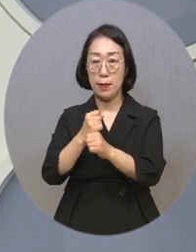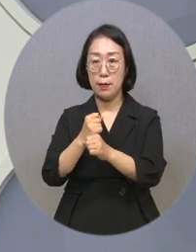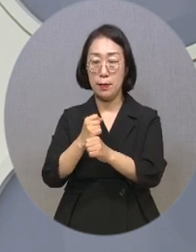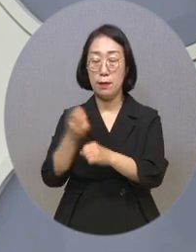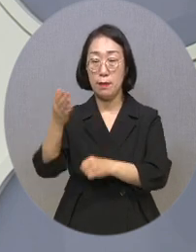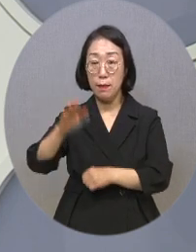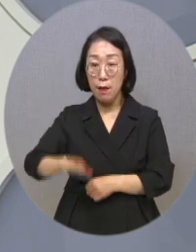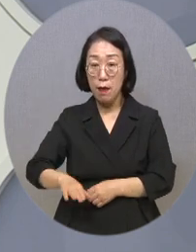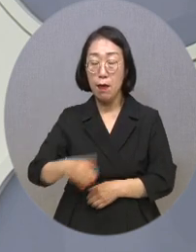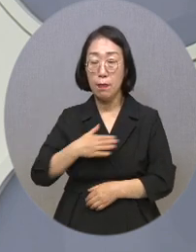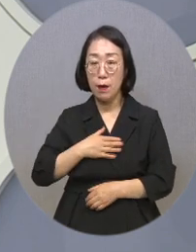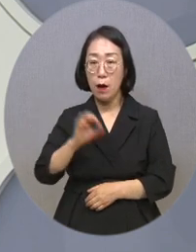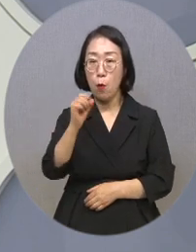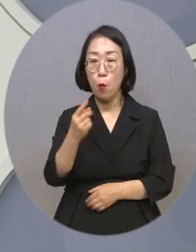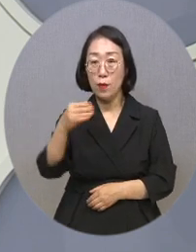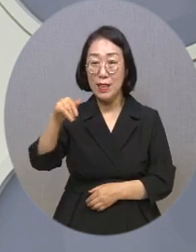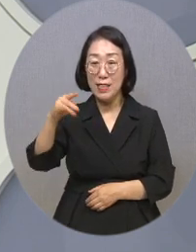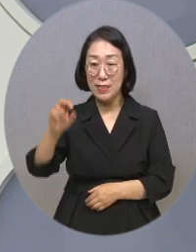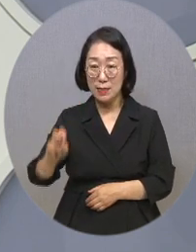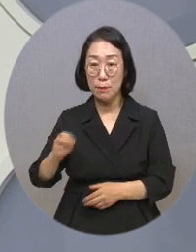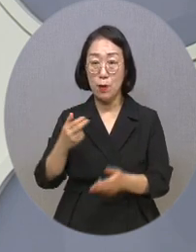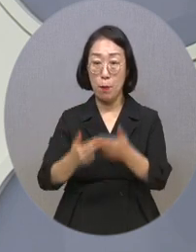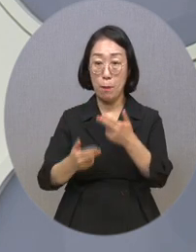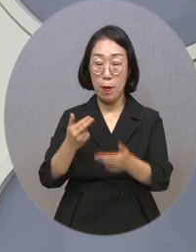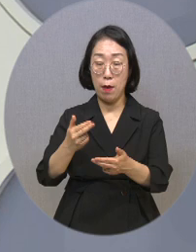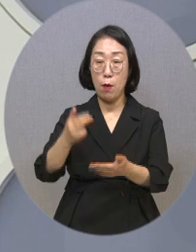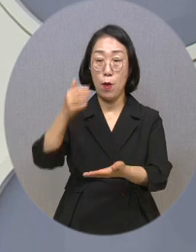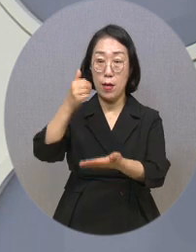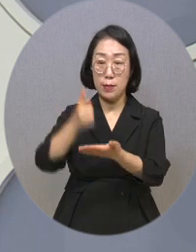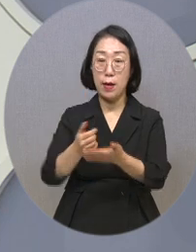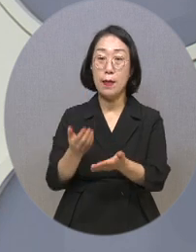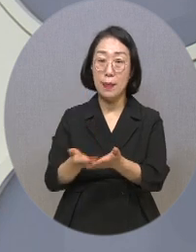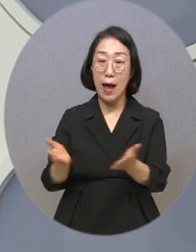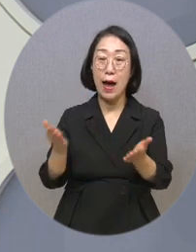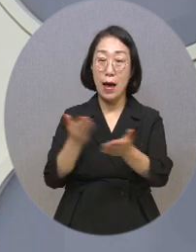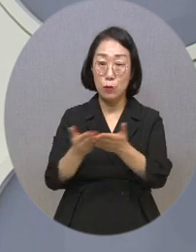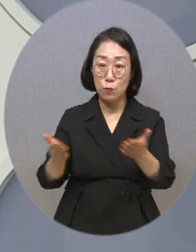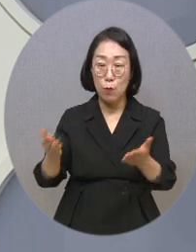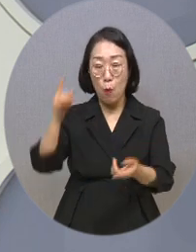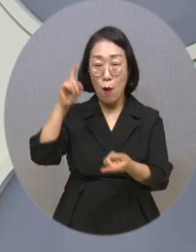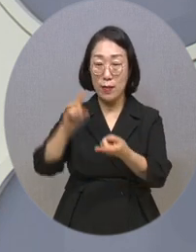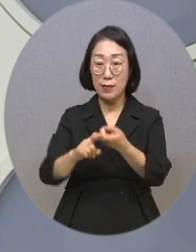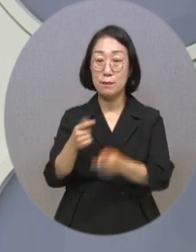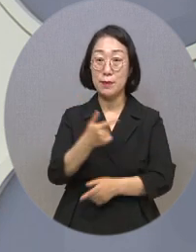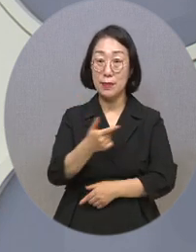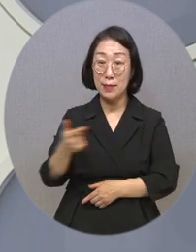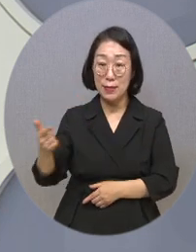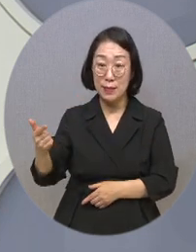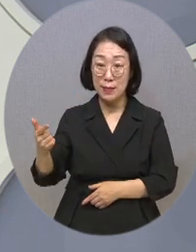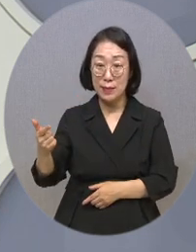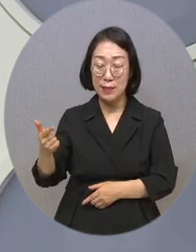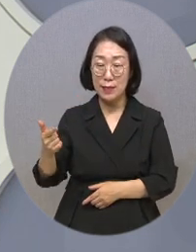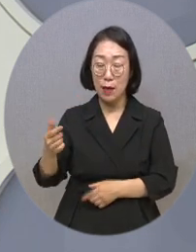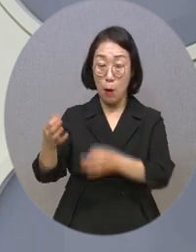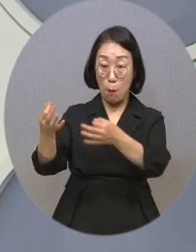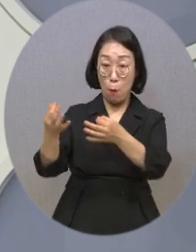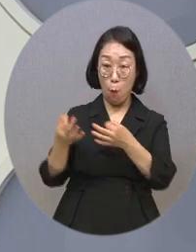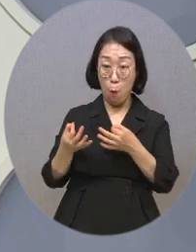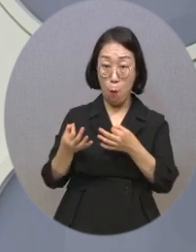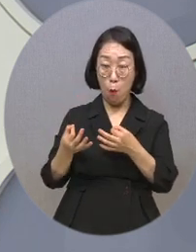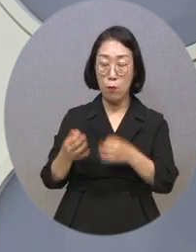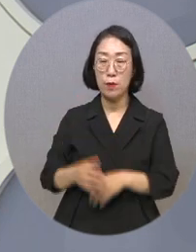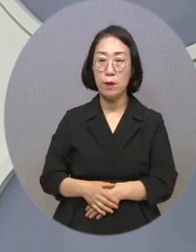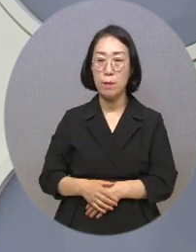제가 이제 오티즘 협회 회장이고 나눔에 조금 저기 그런 관심이 많다는 거를 높이 사셔서